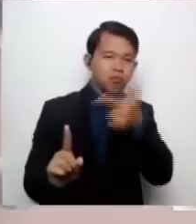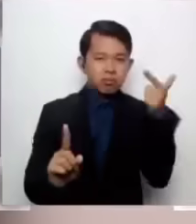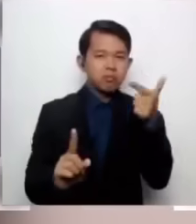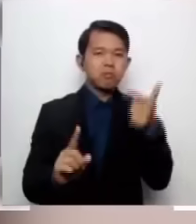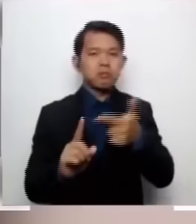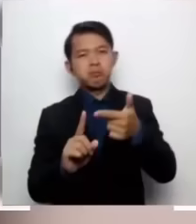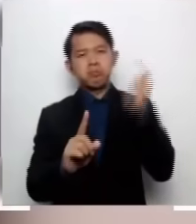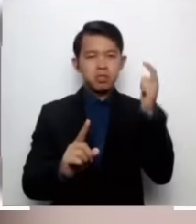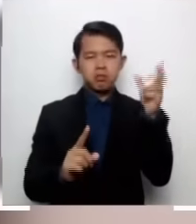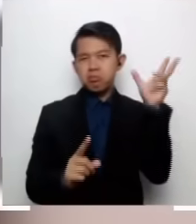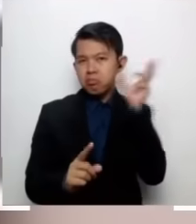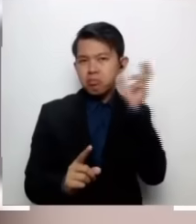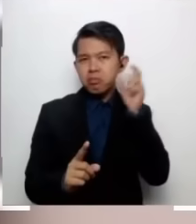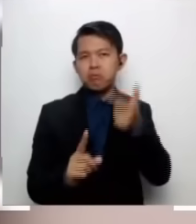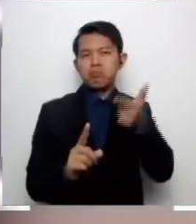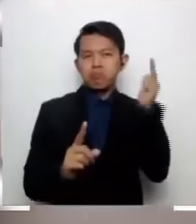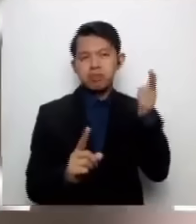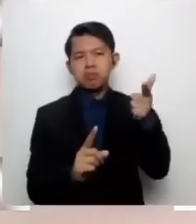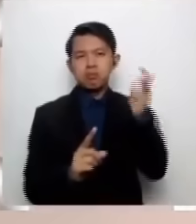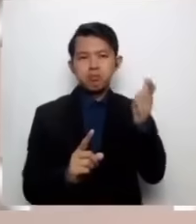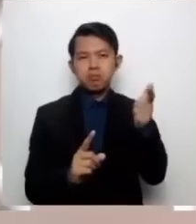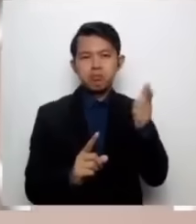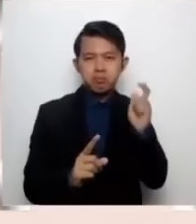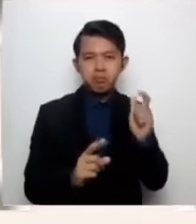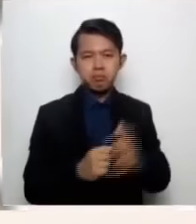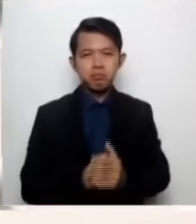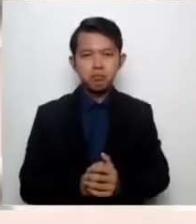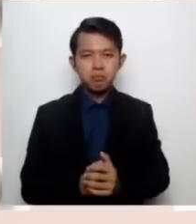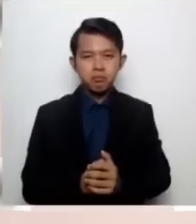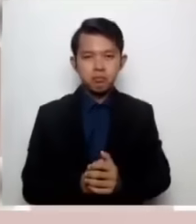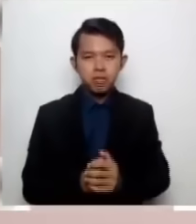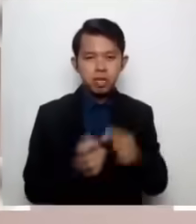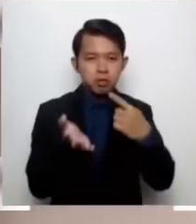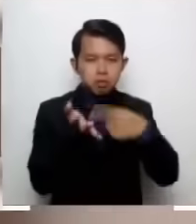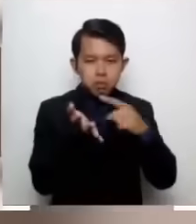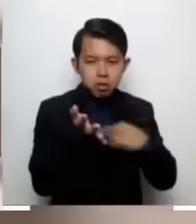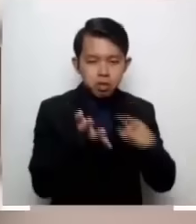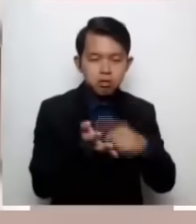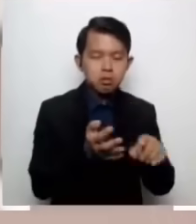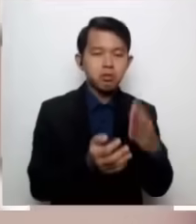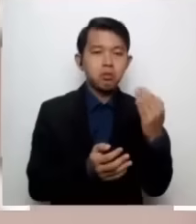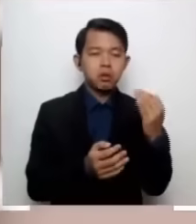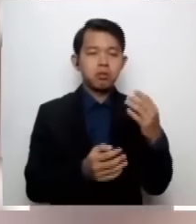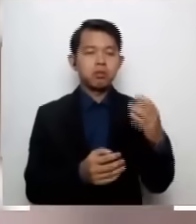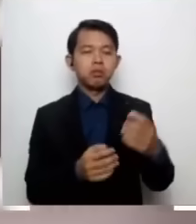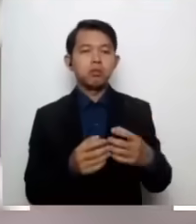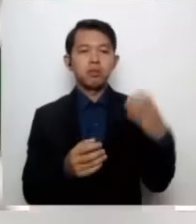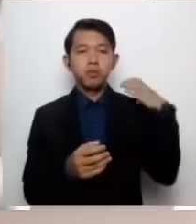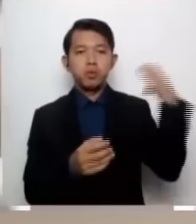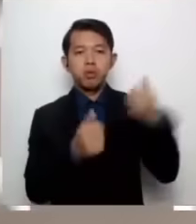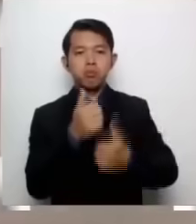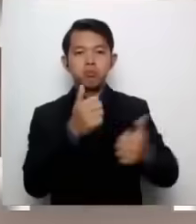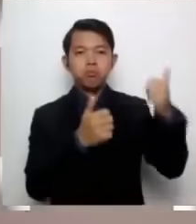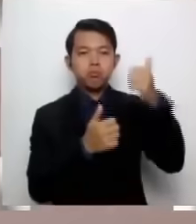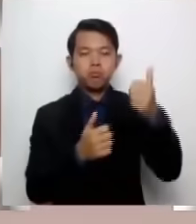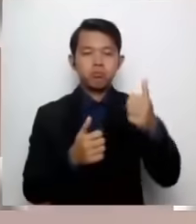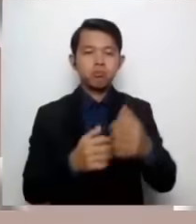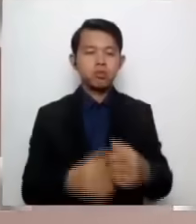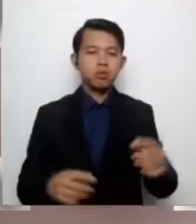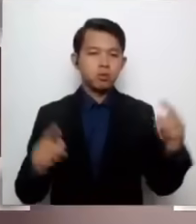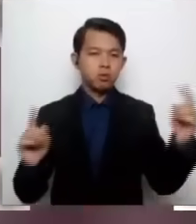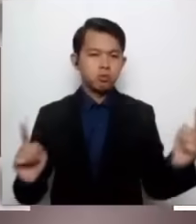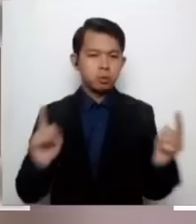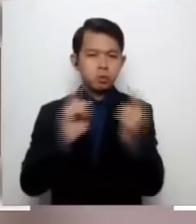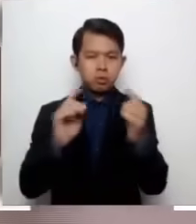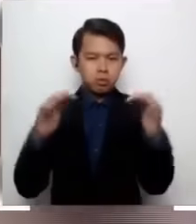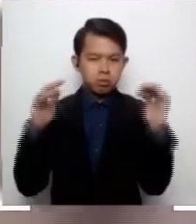baril base sa imbestigasyon kinumpronta ni barangay Cher Joseph Martinez sa Barangay maingaran Masbate City ang mga